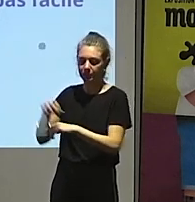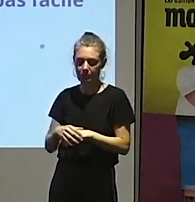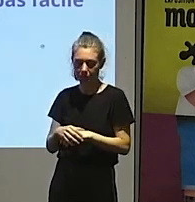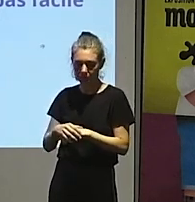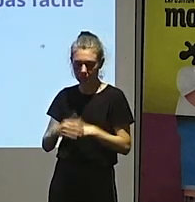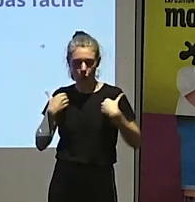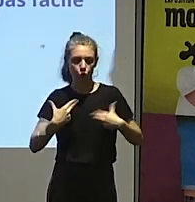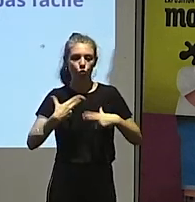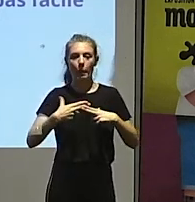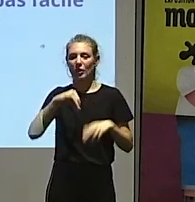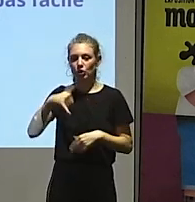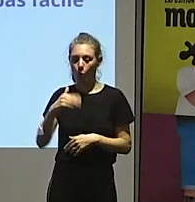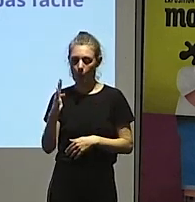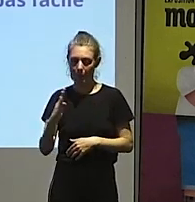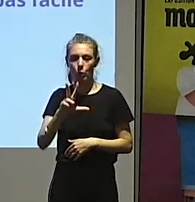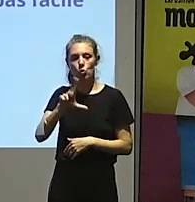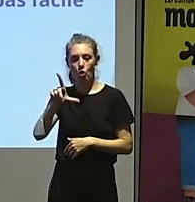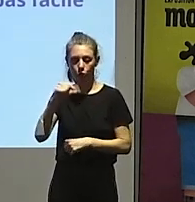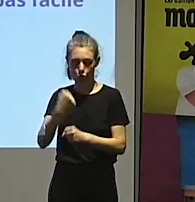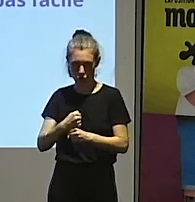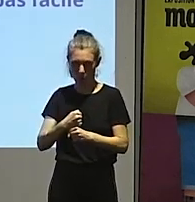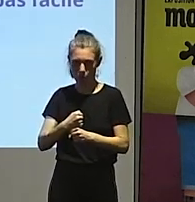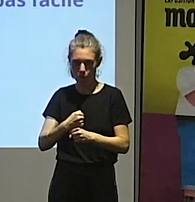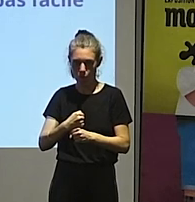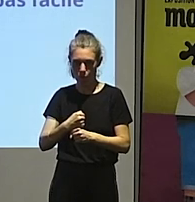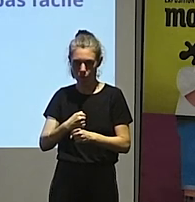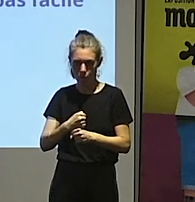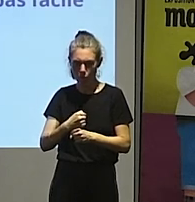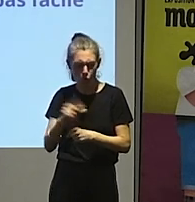Berthaud, 32 ans,